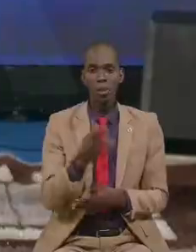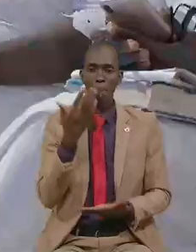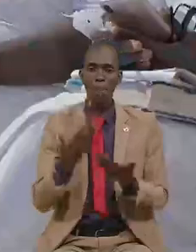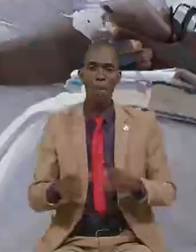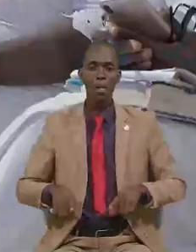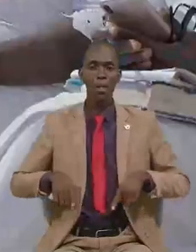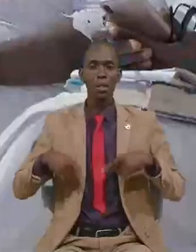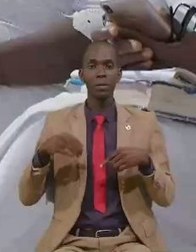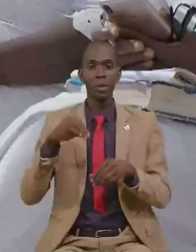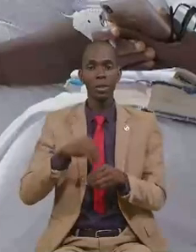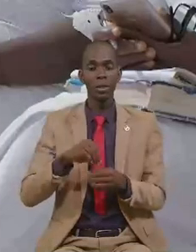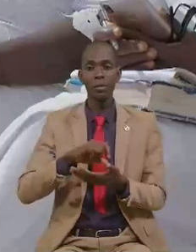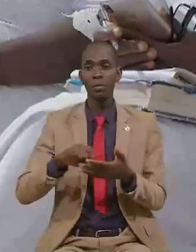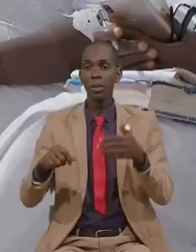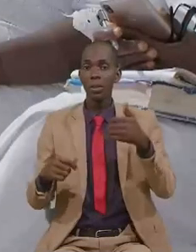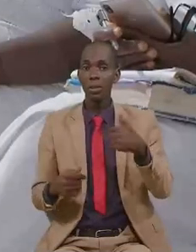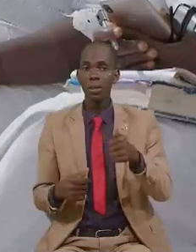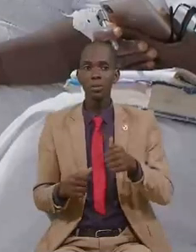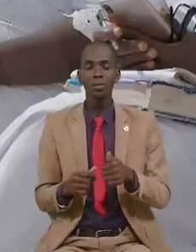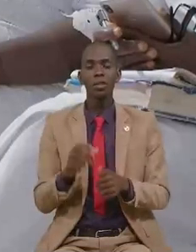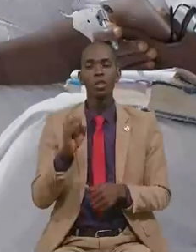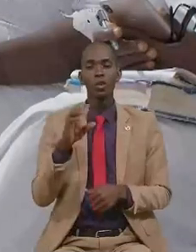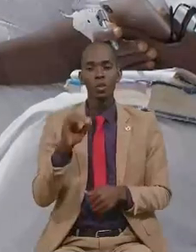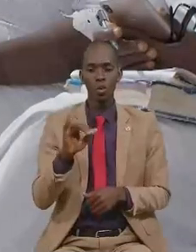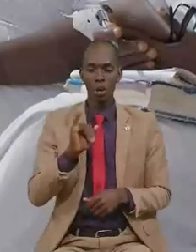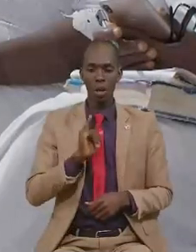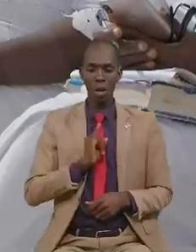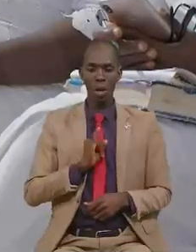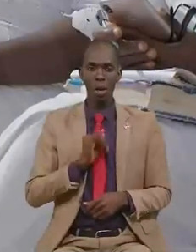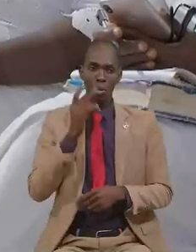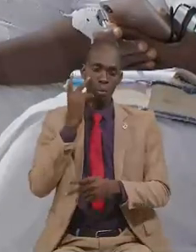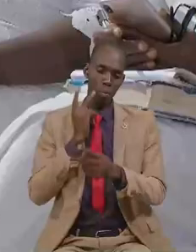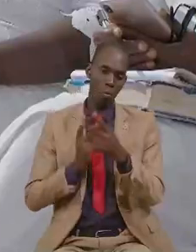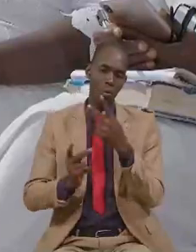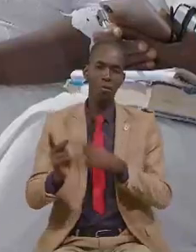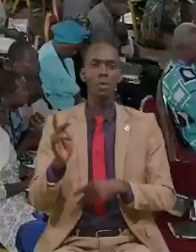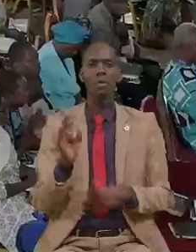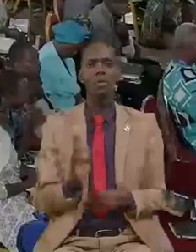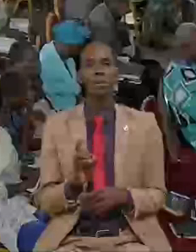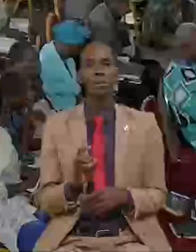Verset 10. Je prophétisais selon l'ordre.